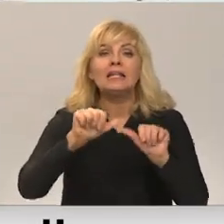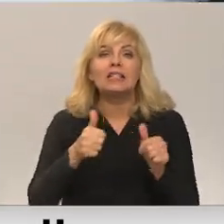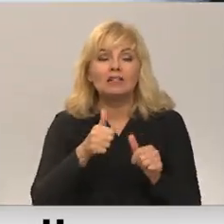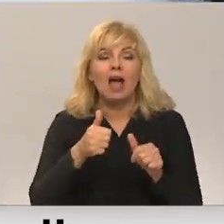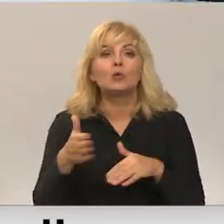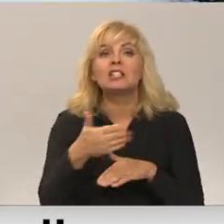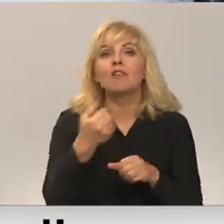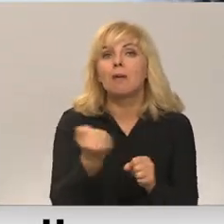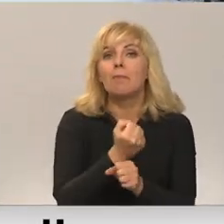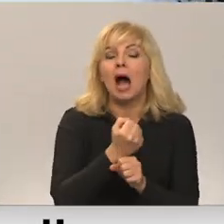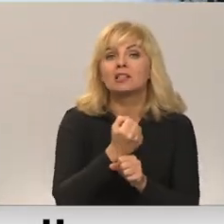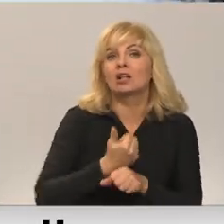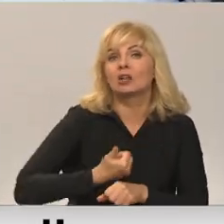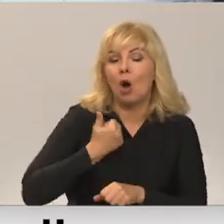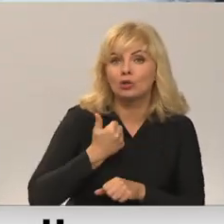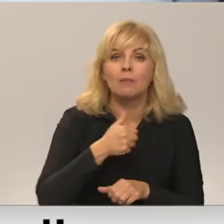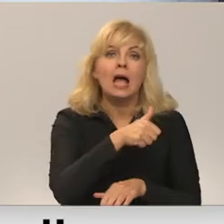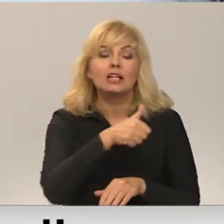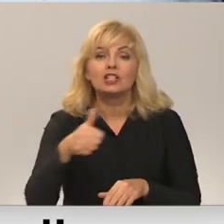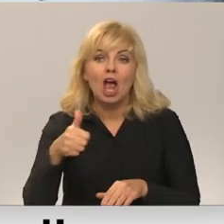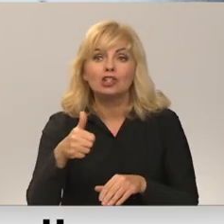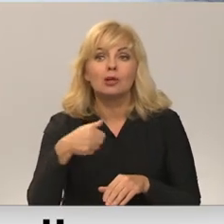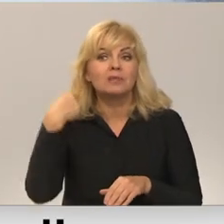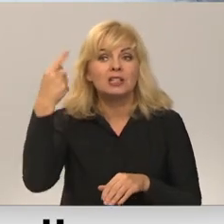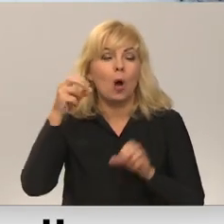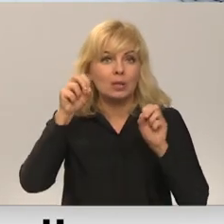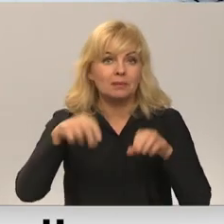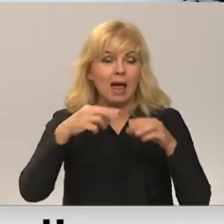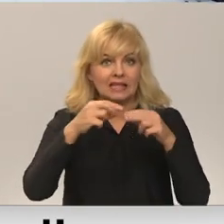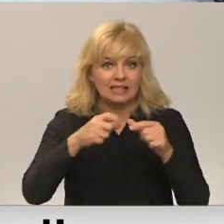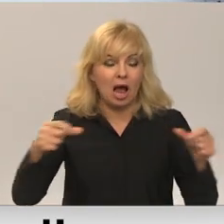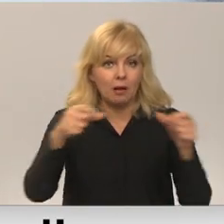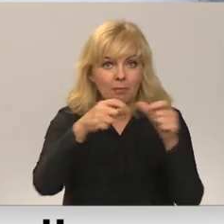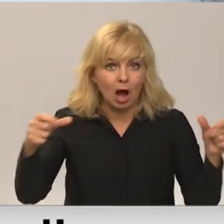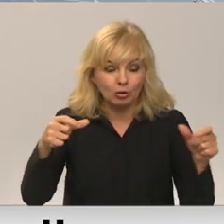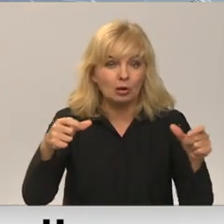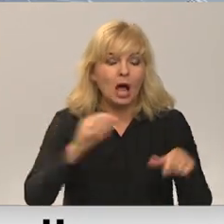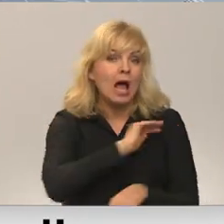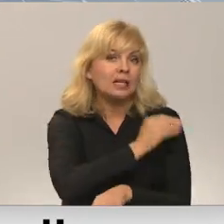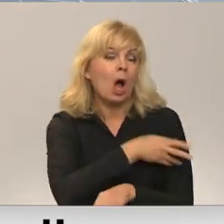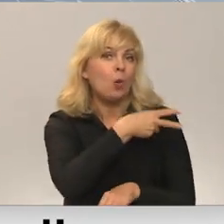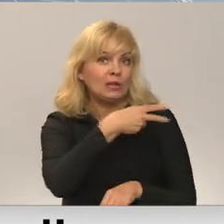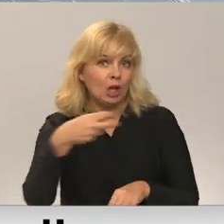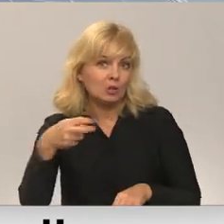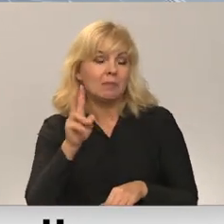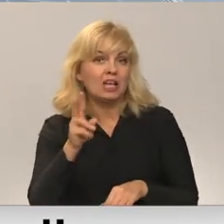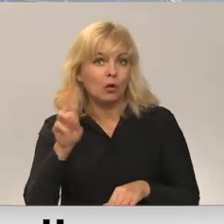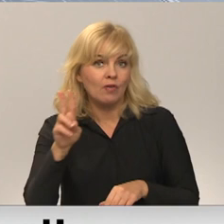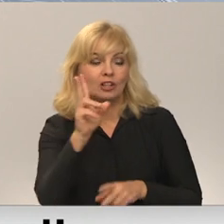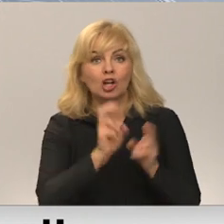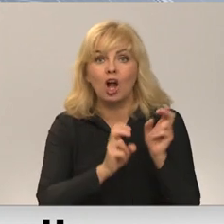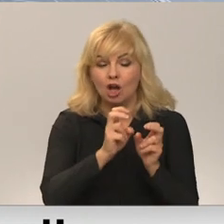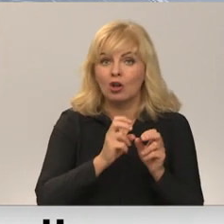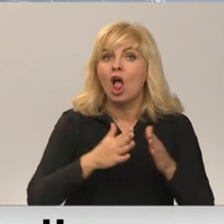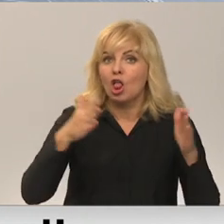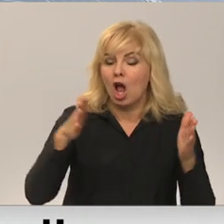uzņēmums. Tajā ir vairāk nekā 600 saules paneļu ar kopējo sistēmas jaudu 200 kW. Brīžos, kad ražotnē patēriņš